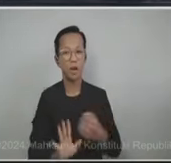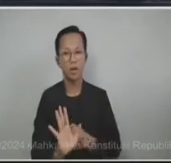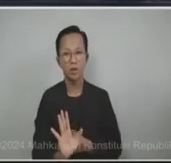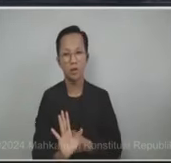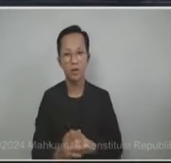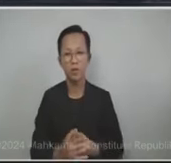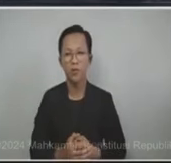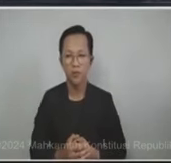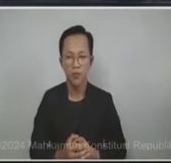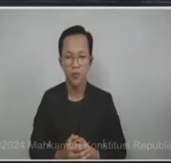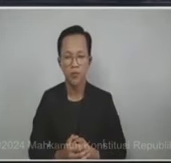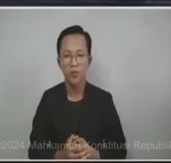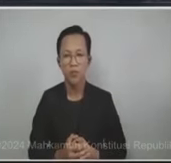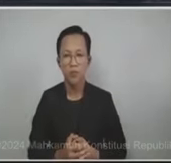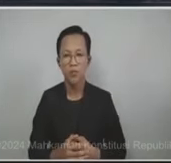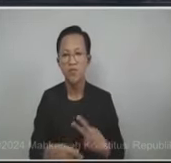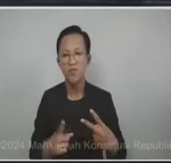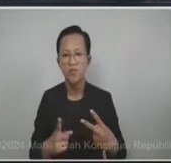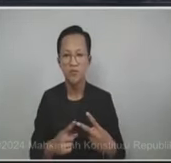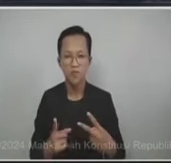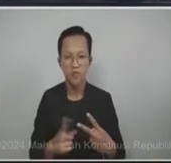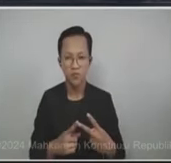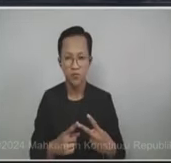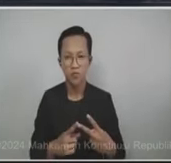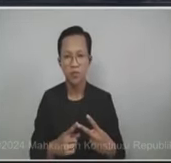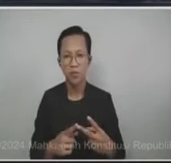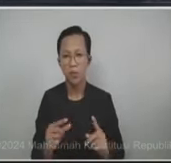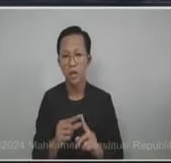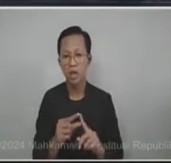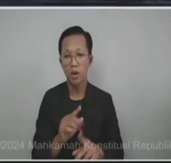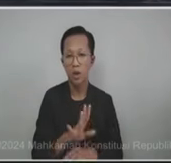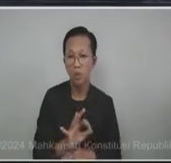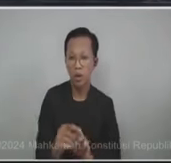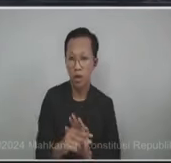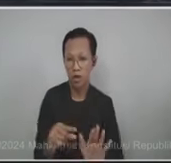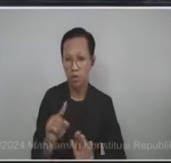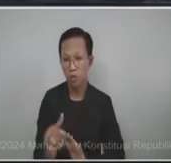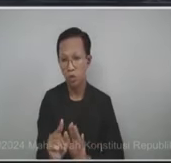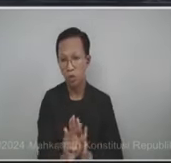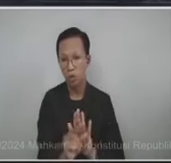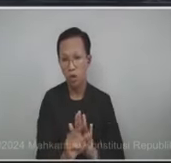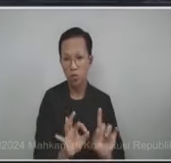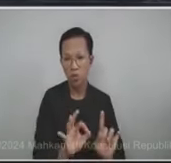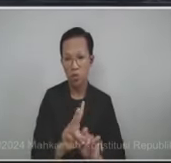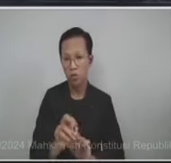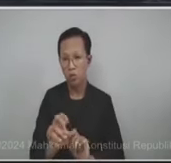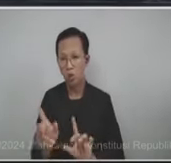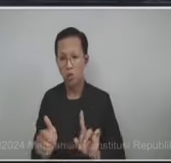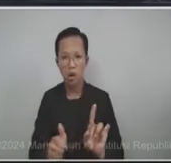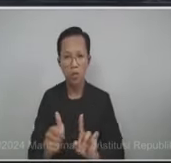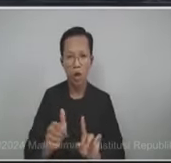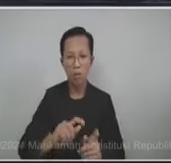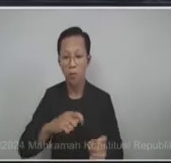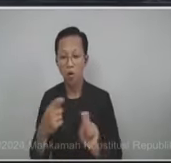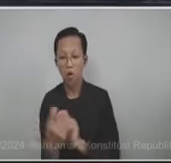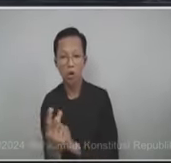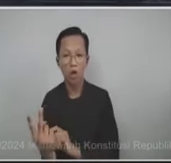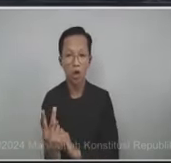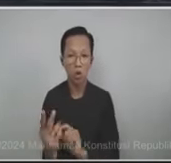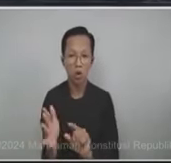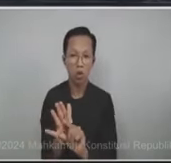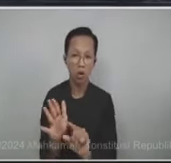sebagian dua menyatakan pasal 40 Ay 1 undang-undang Nomor 10 tahun 2016 tentang perubahan kedua atas undang-undang nomor